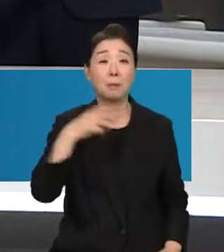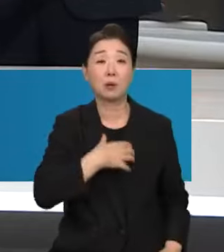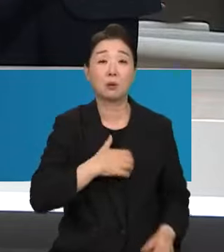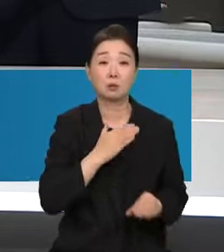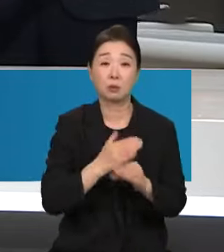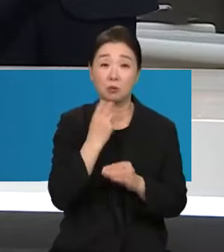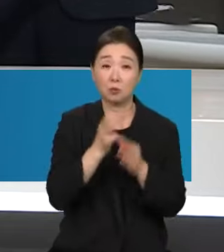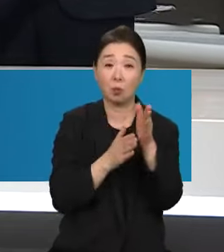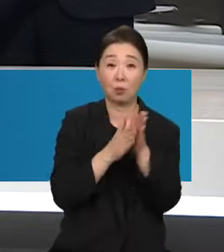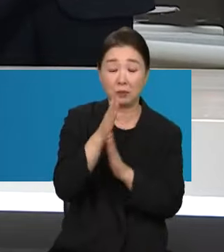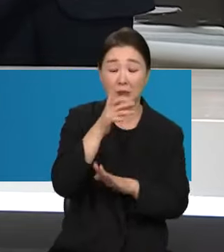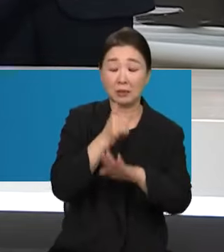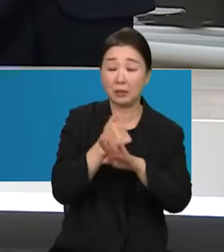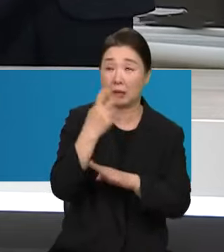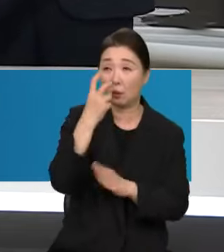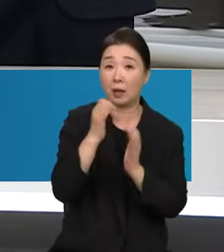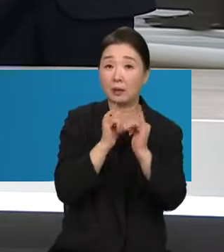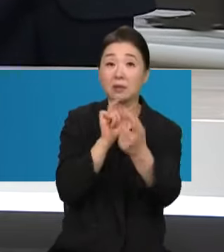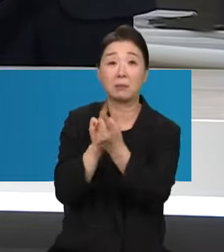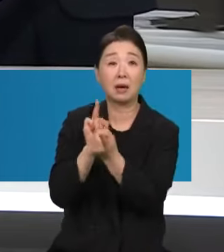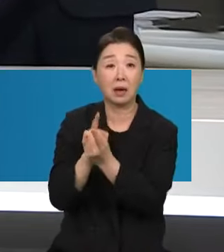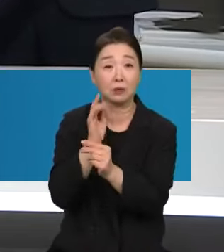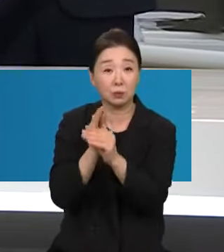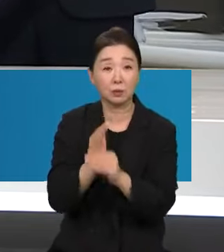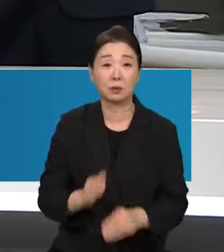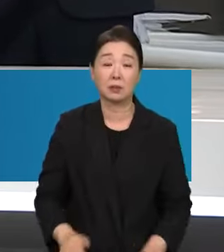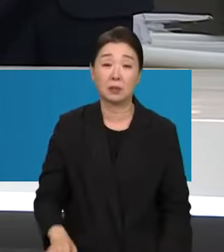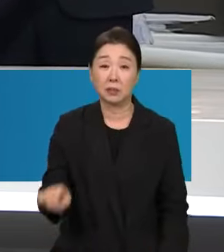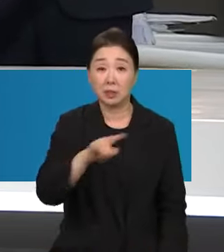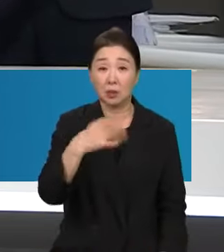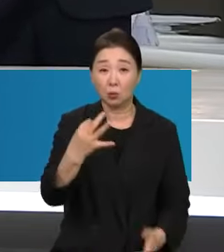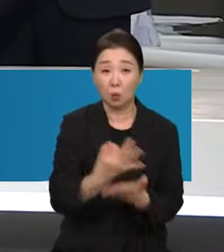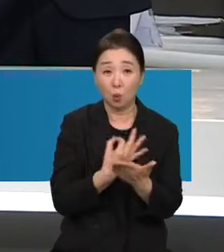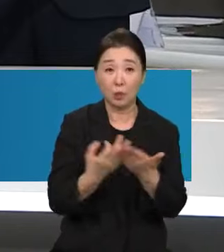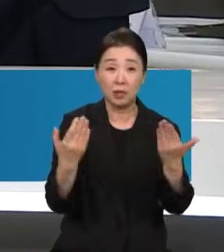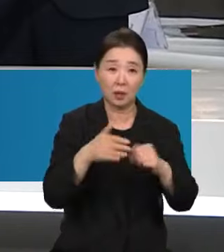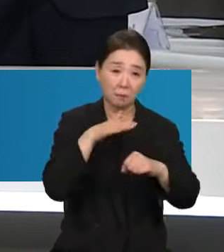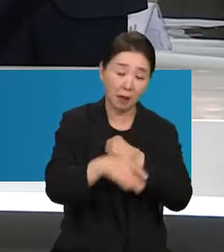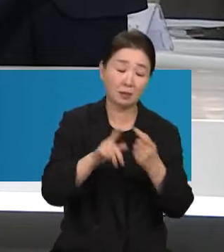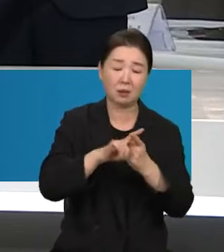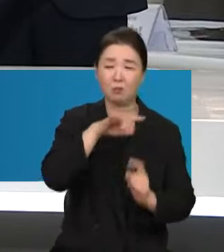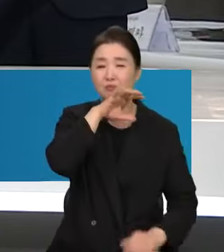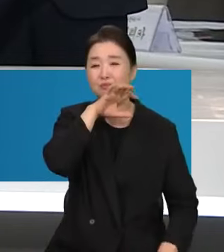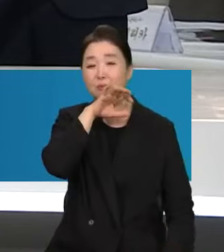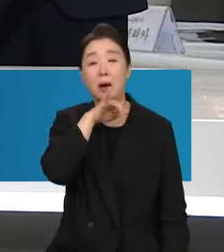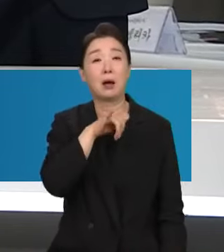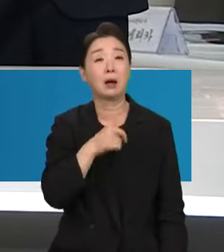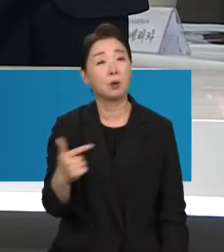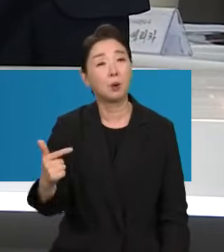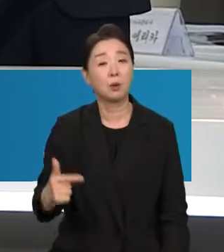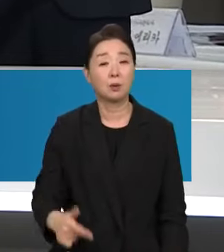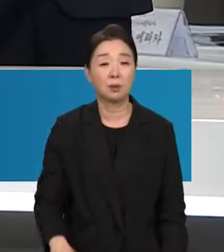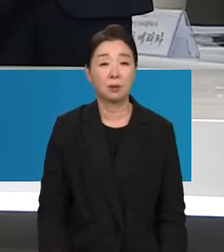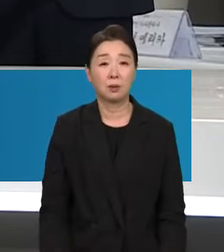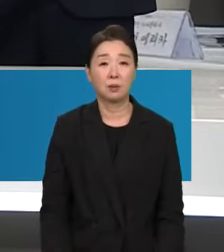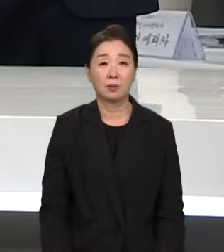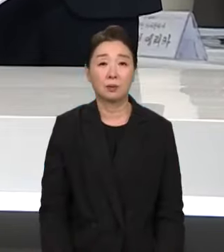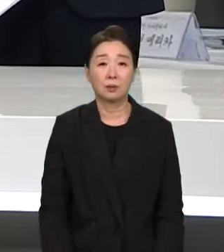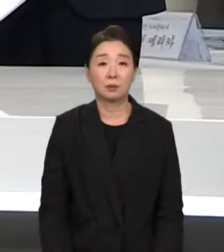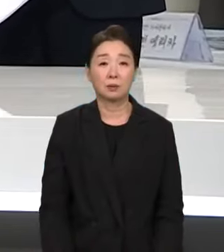서울시가 뒤늦게 가사 관리사들 만났는데 이들은 임금이나 일하는 방식 등을 놓고 불만이 상당했습니다